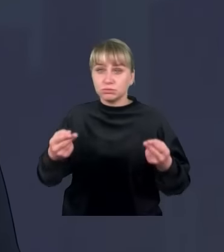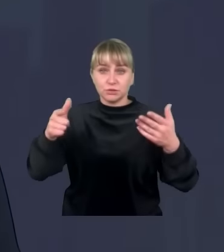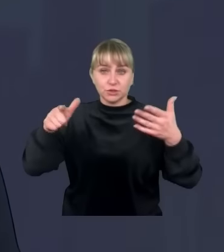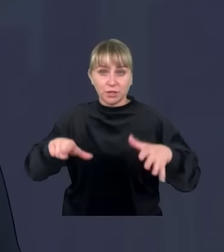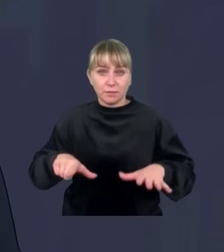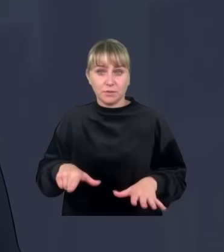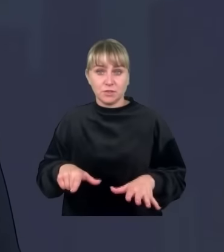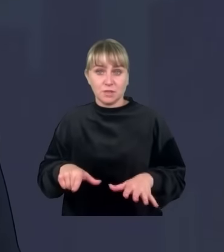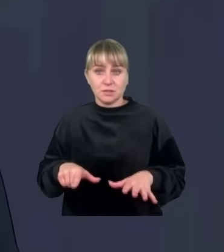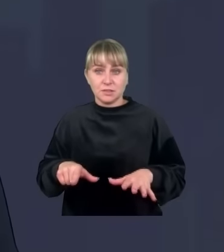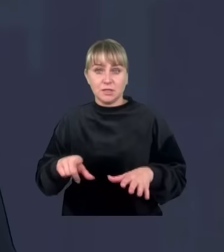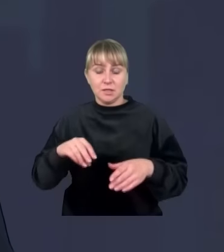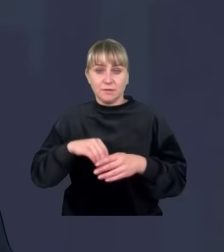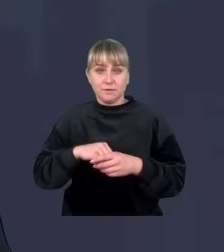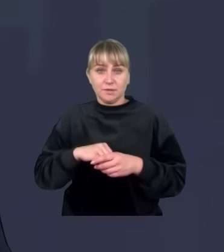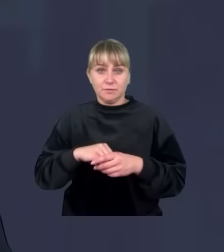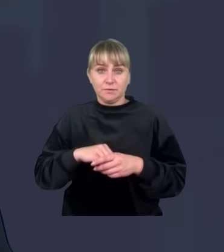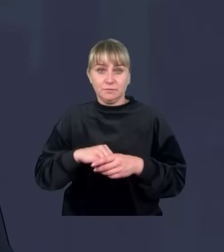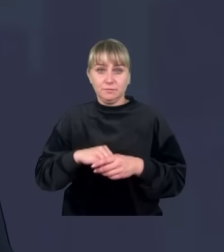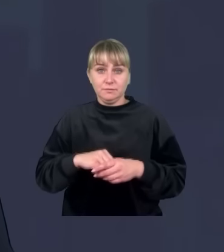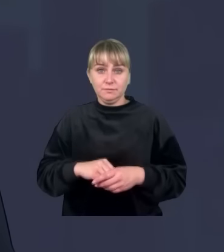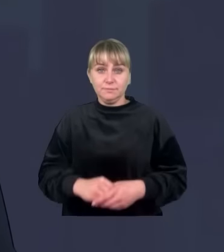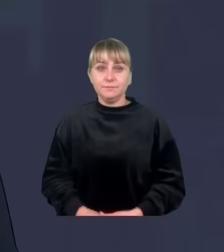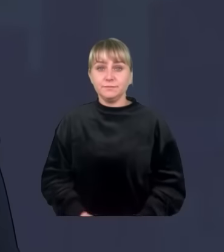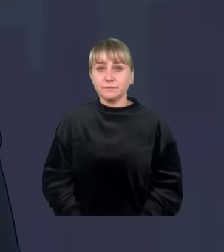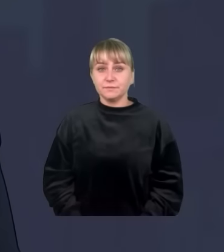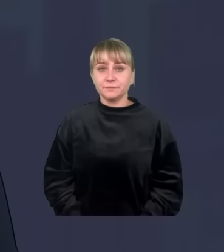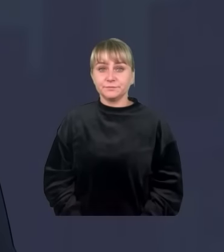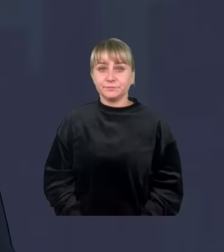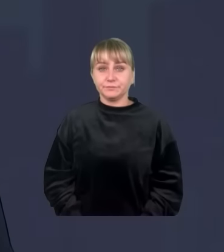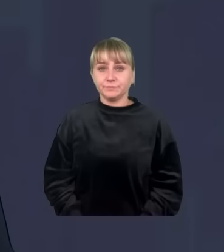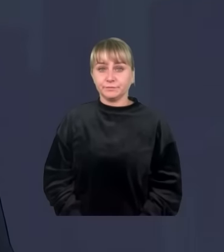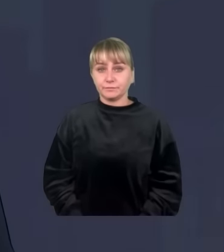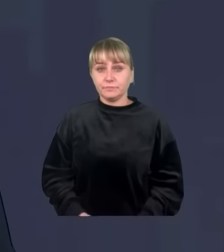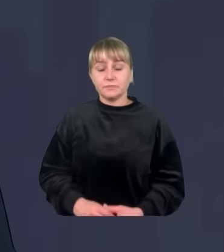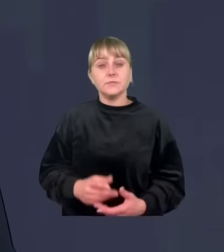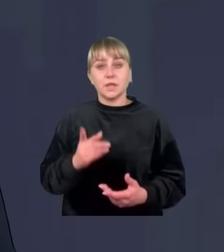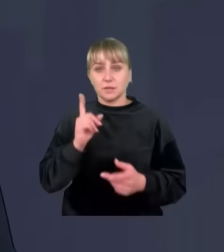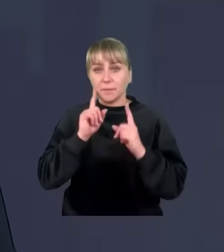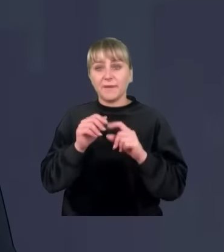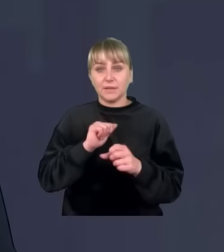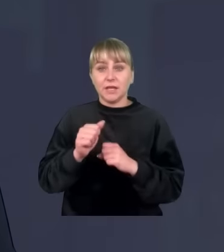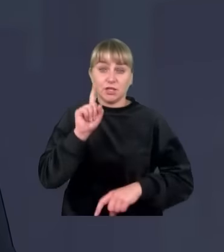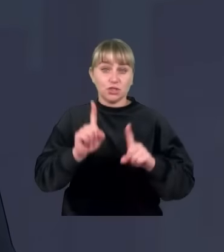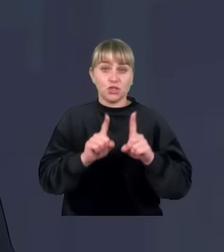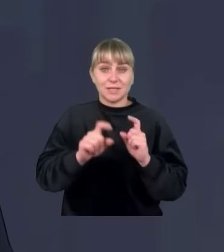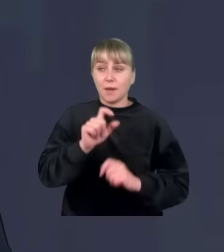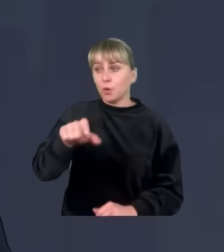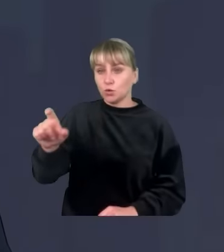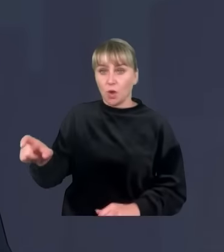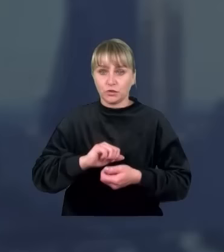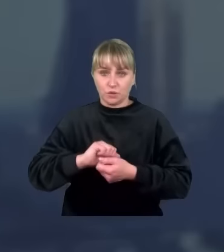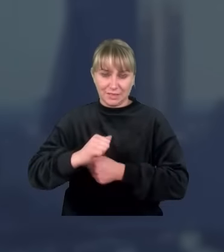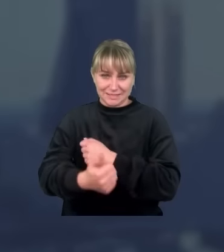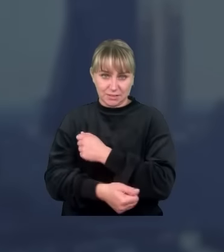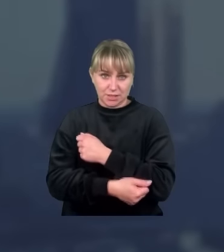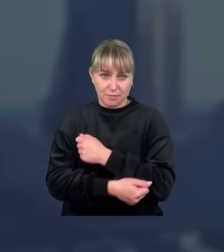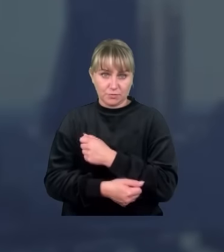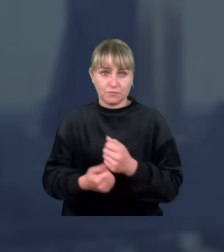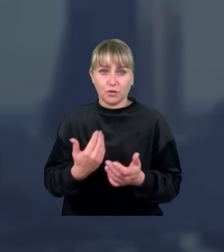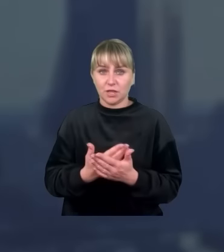i to myślę, że to nie jest jeszcze chyba nawet średnia, są osoby, które w tym areszcie siedzą dłużej.